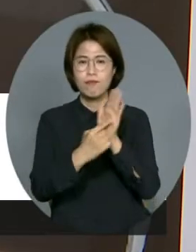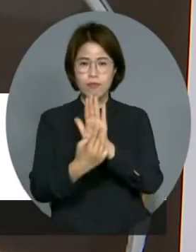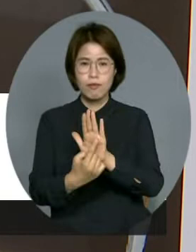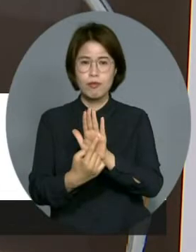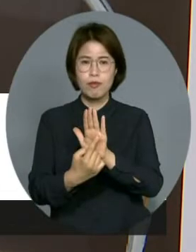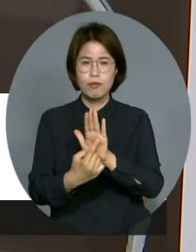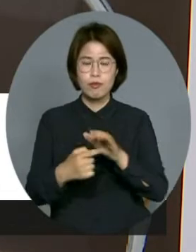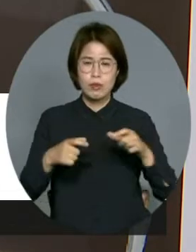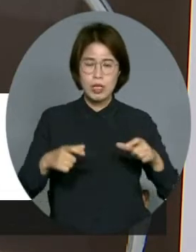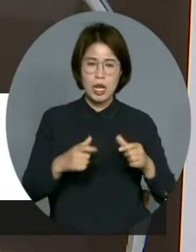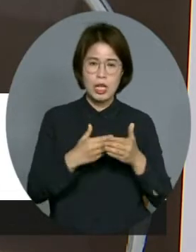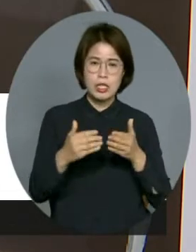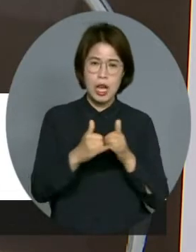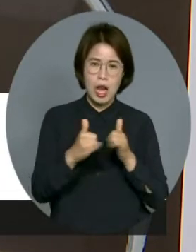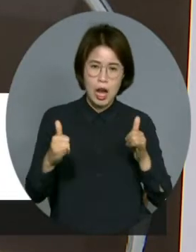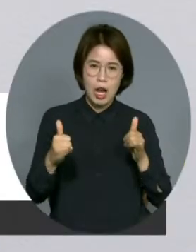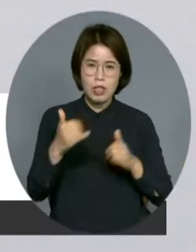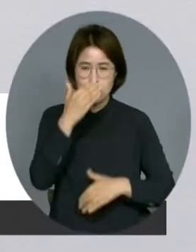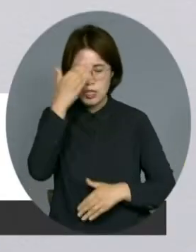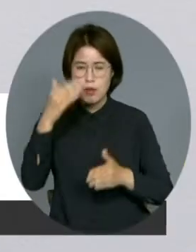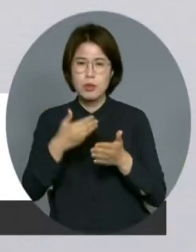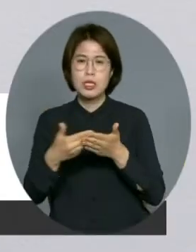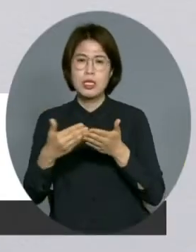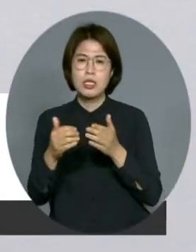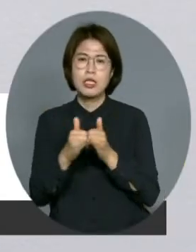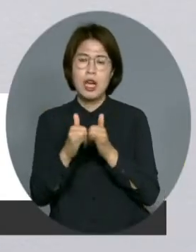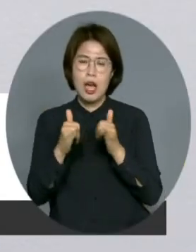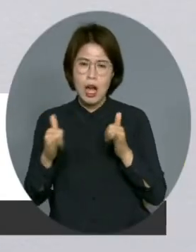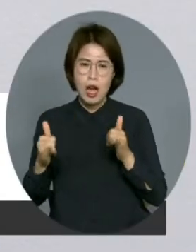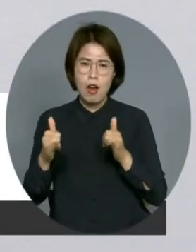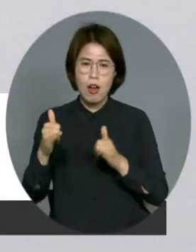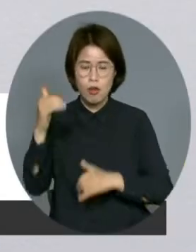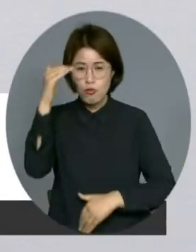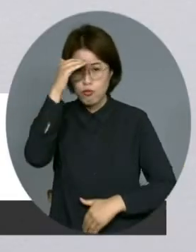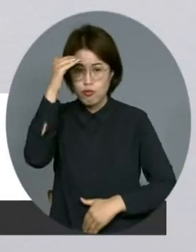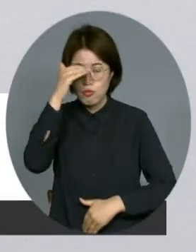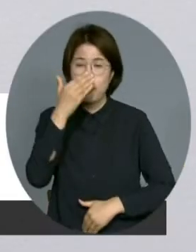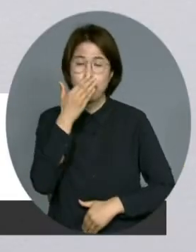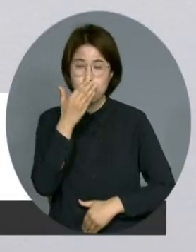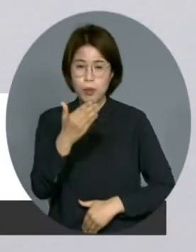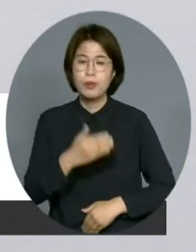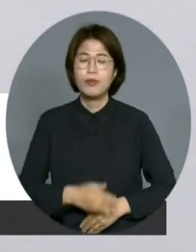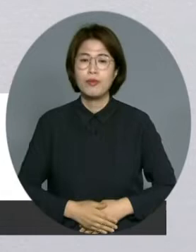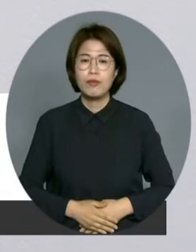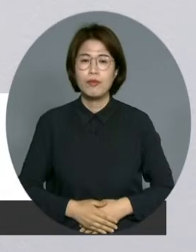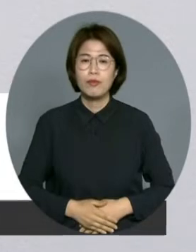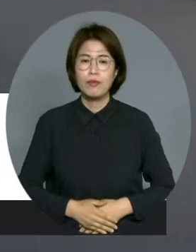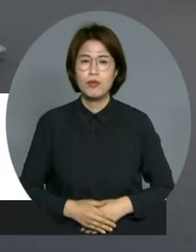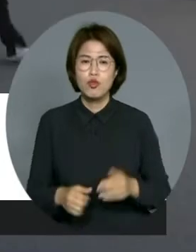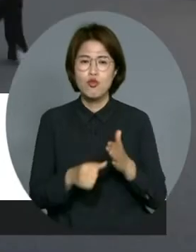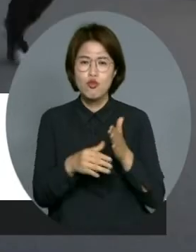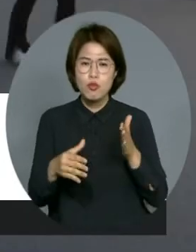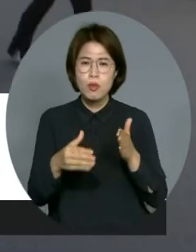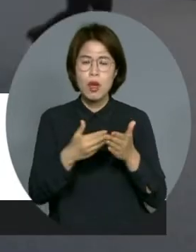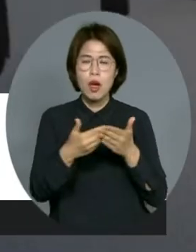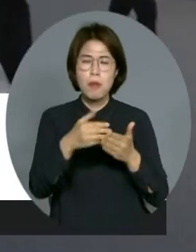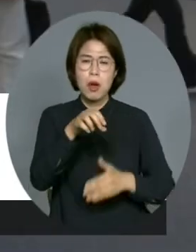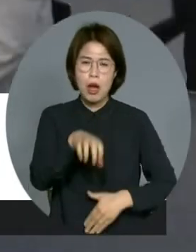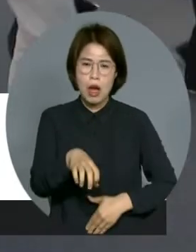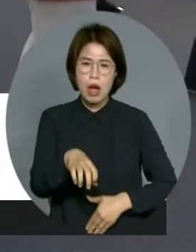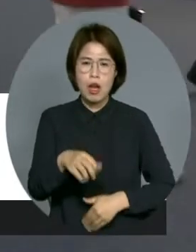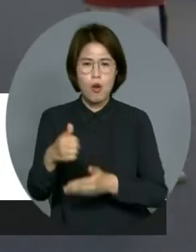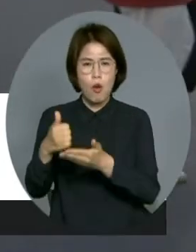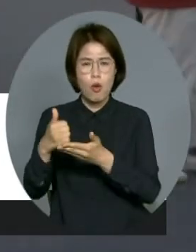작가와 떠오르는 젊은 작가의 작품 등도 골고루 관람할 수 있습니다 국내 유명 화랑과 관객이 직접